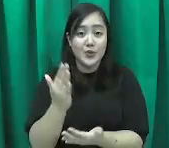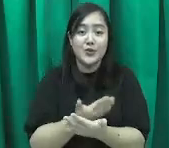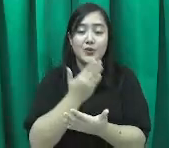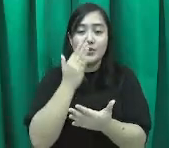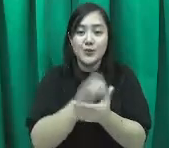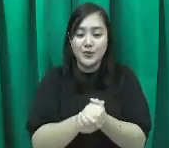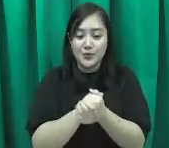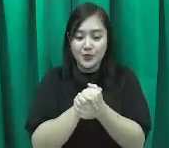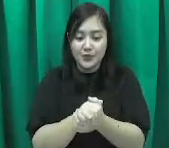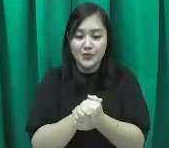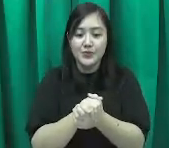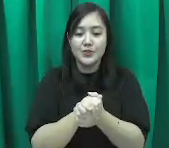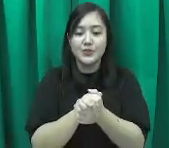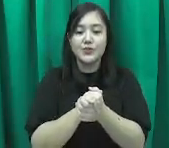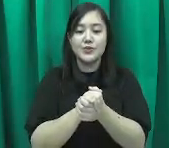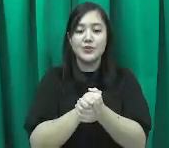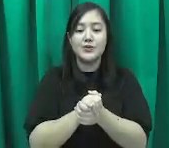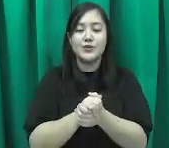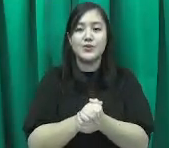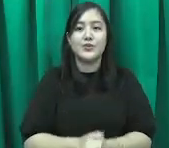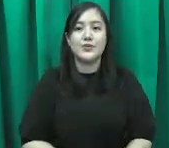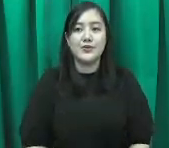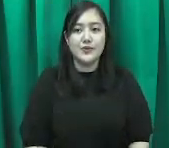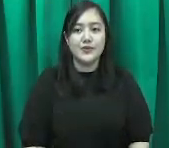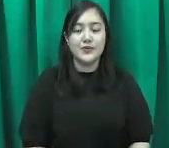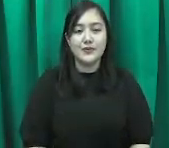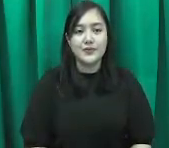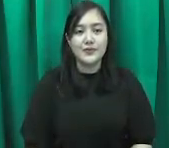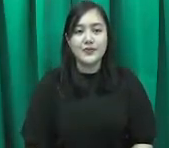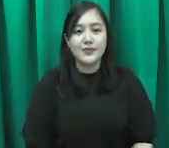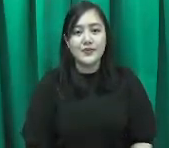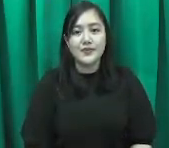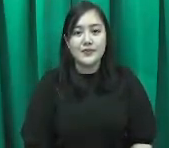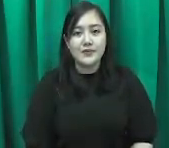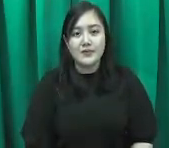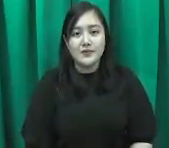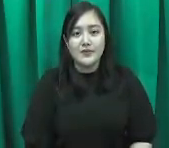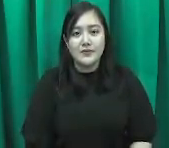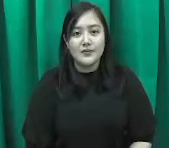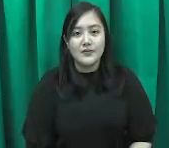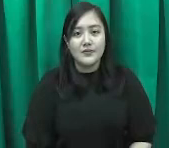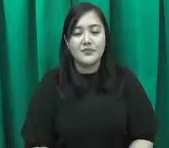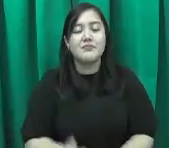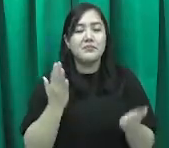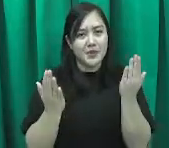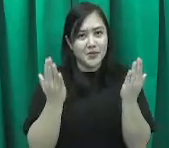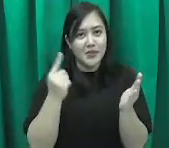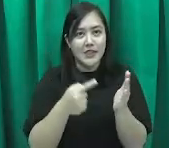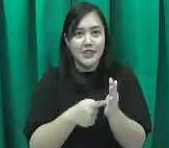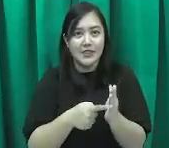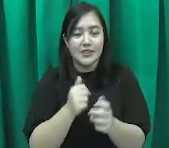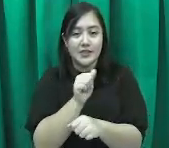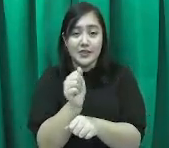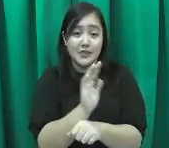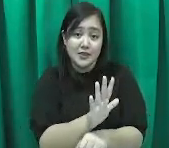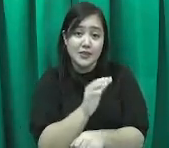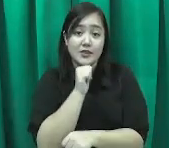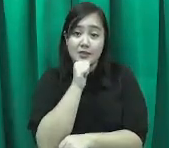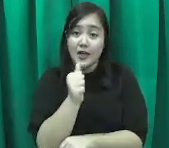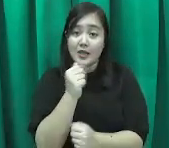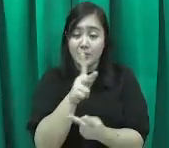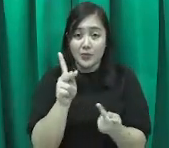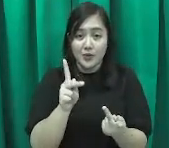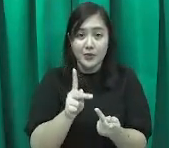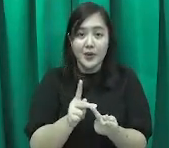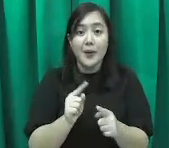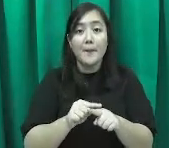couples, nagsisimula pa lang kayo, ay itong mga, hindi mga perfecto itong advice namin sa inyo, but ito po ay napaganda na